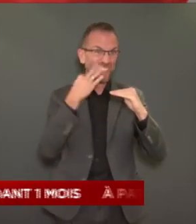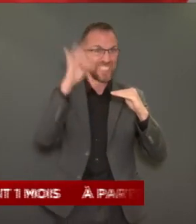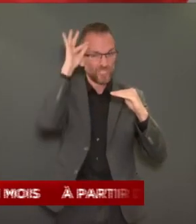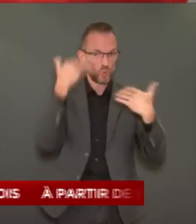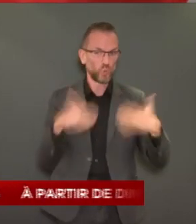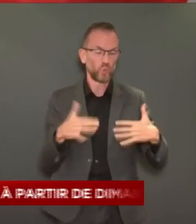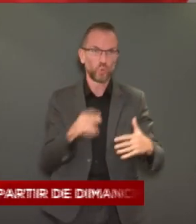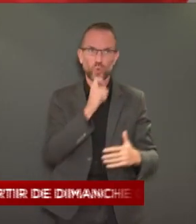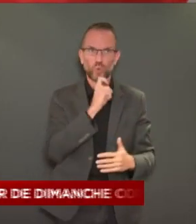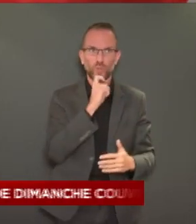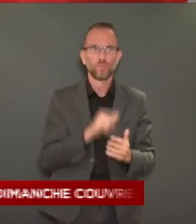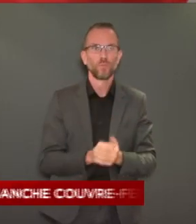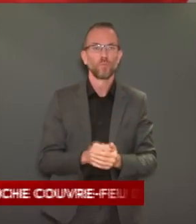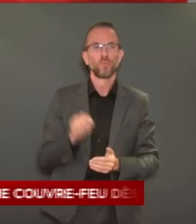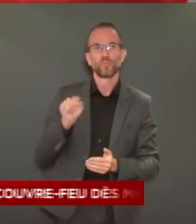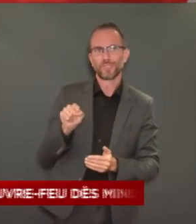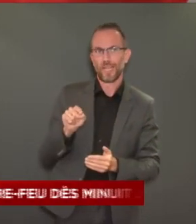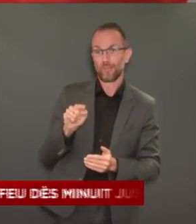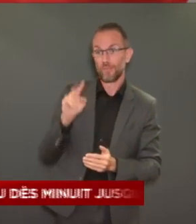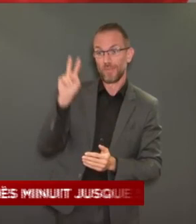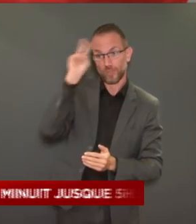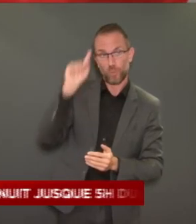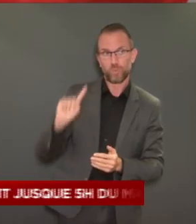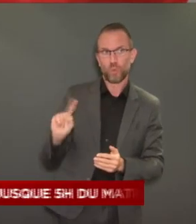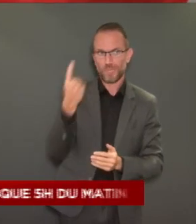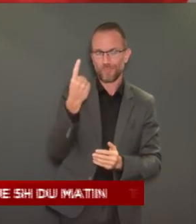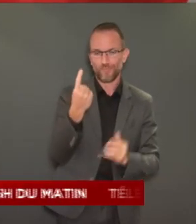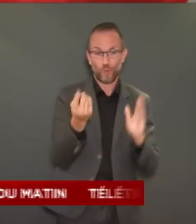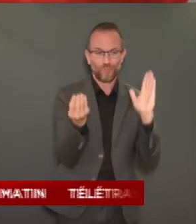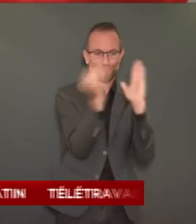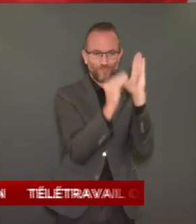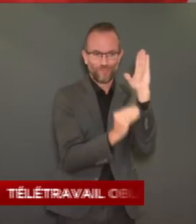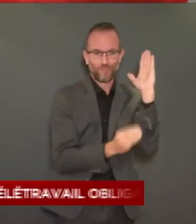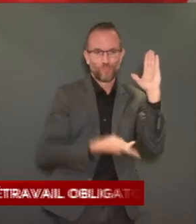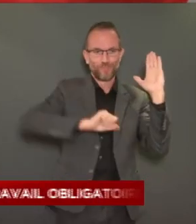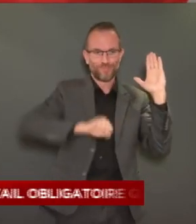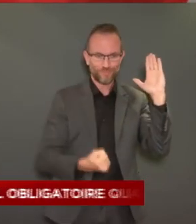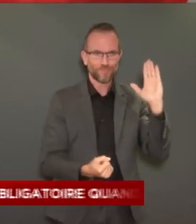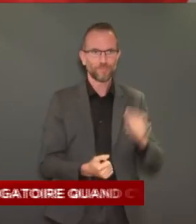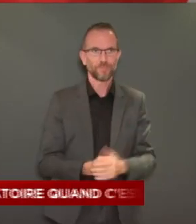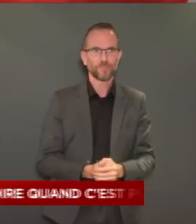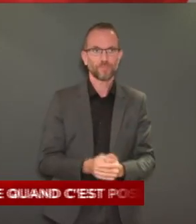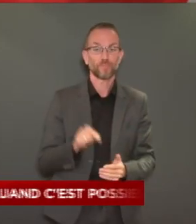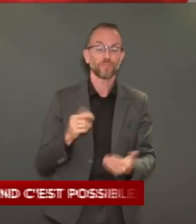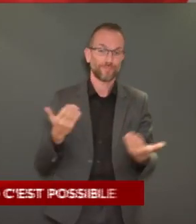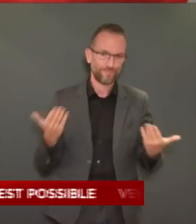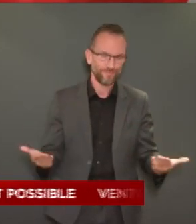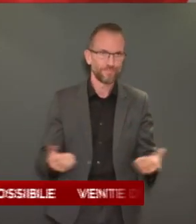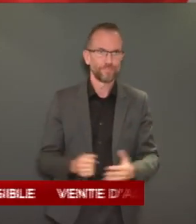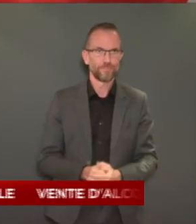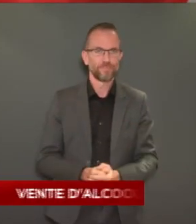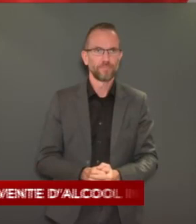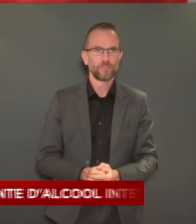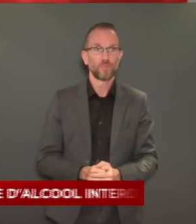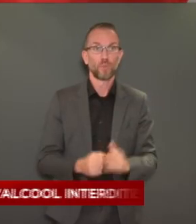raison essentielle pour laquelle il faut prendre des mesures. Prendre des mesures qui, en même temps,